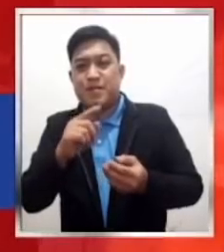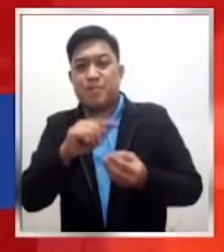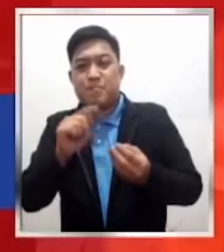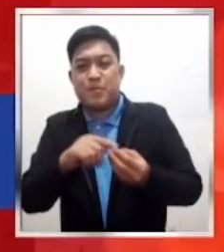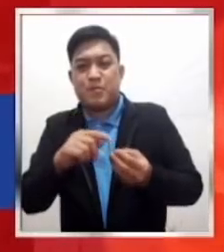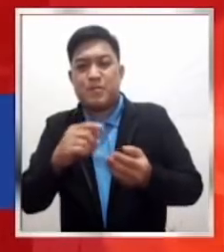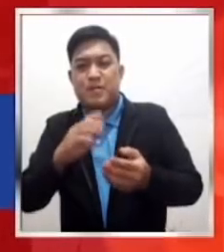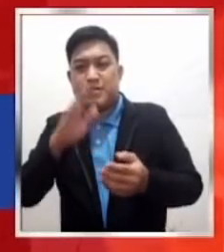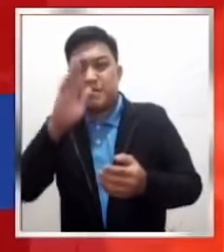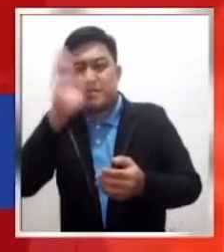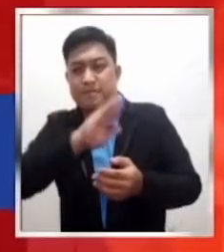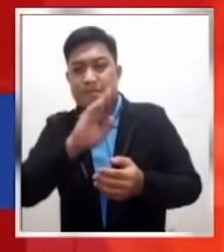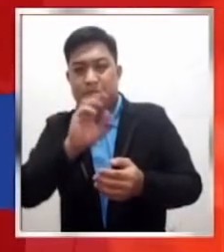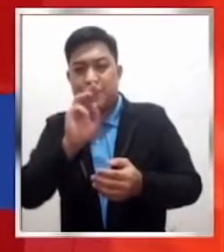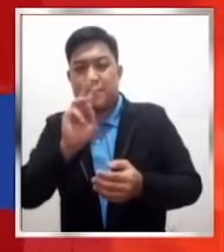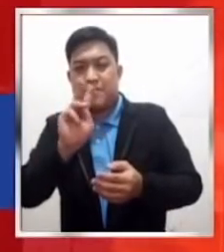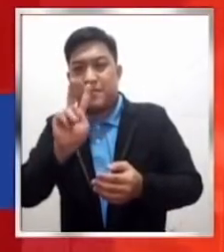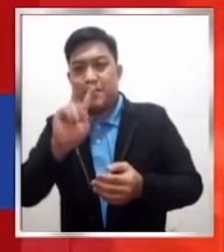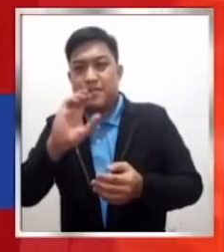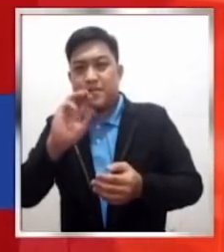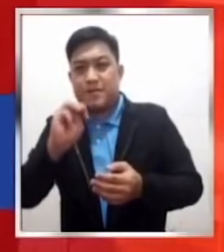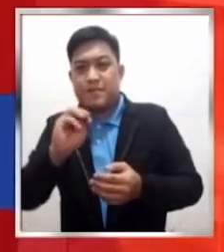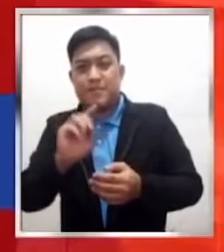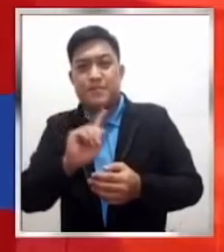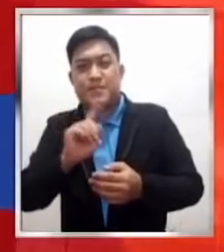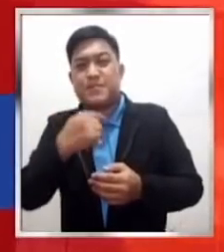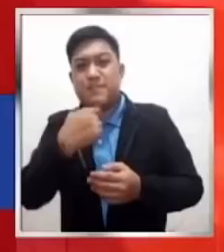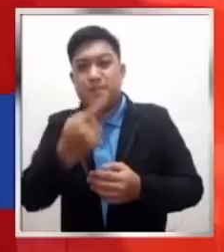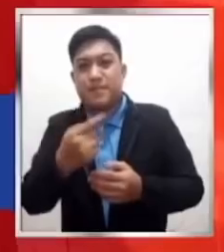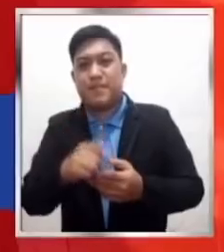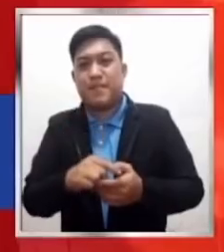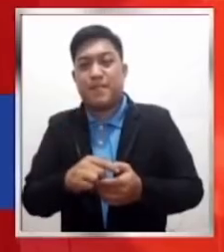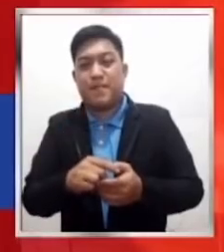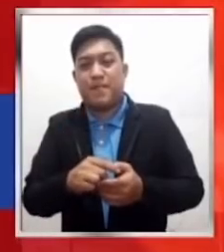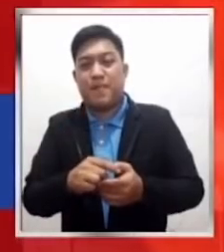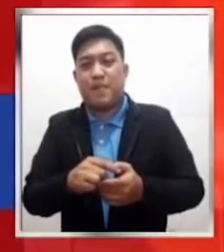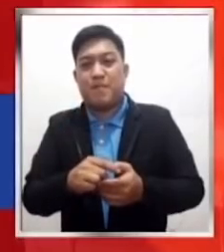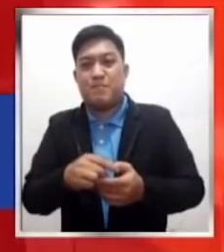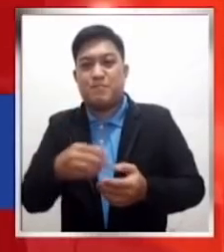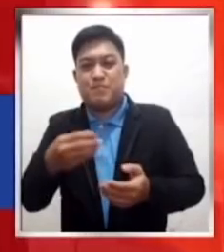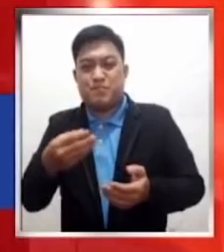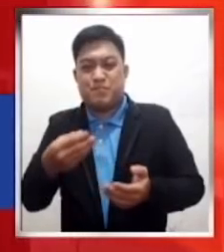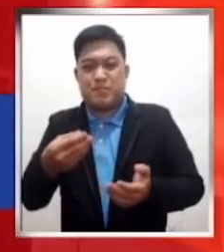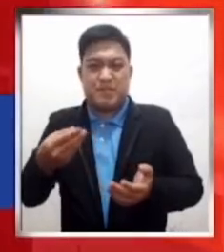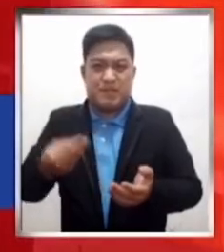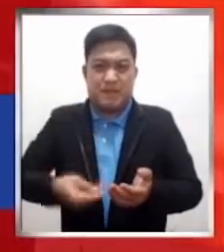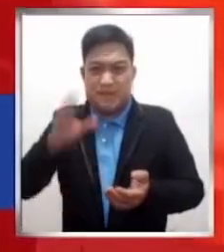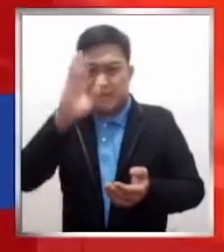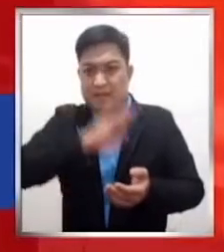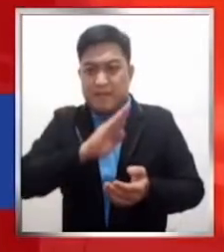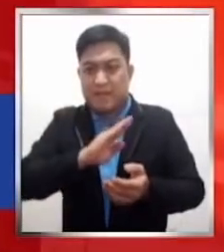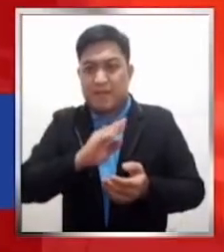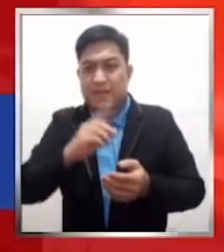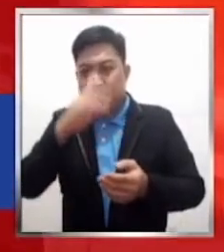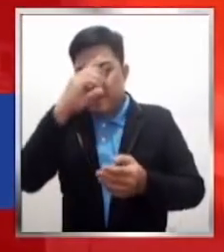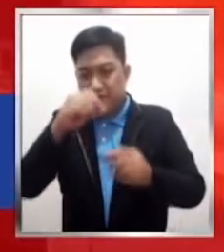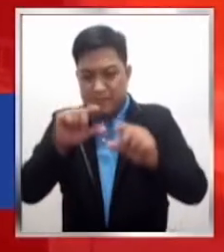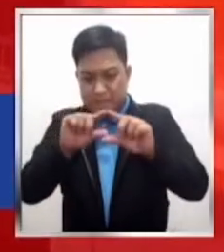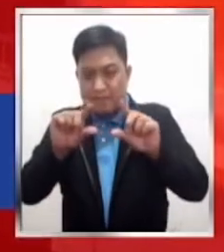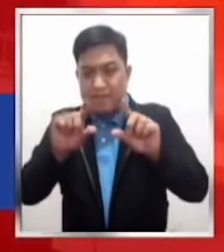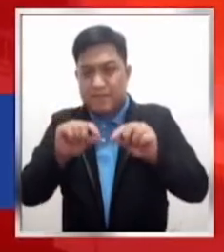VCM machine o vote counting machine o yung mga corrupted na SD card? Meron ba sila mga nakuhang reports din tungkol dyan? At ano